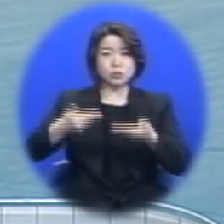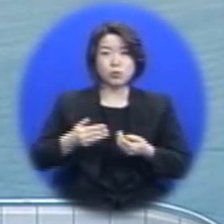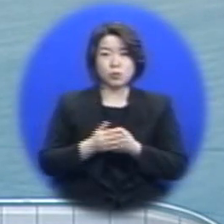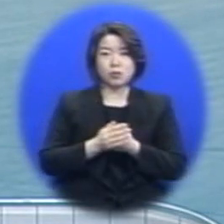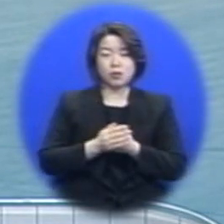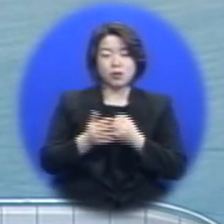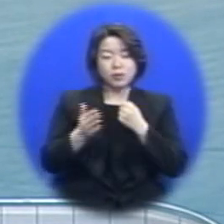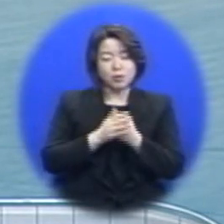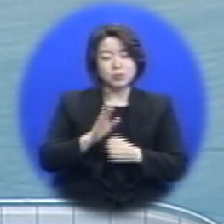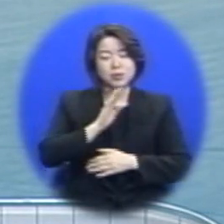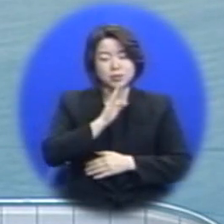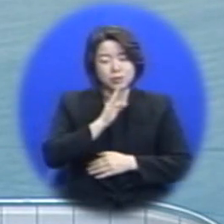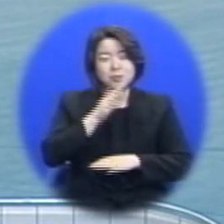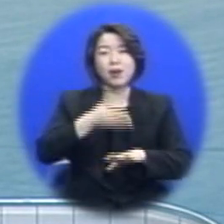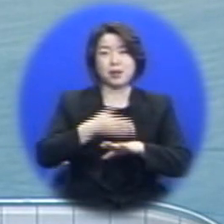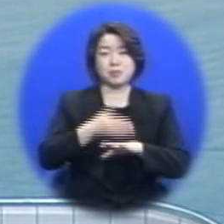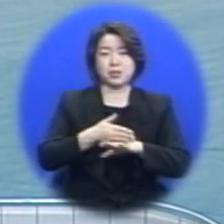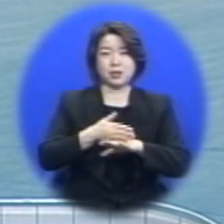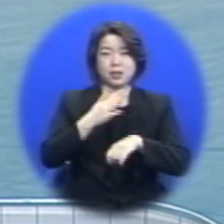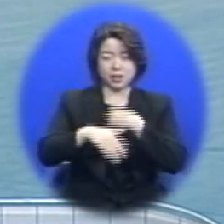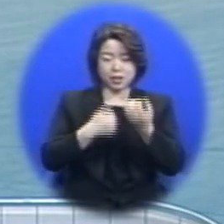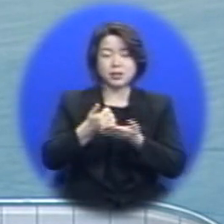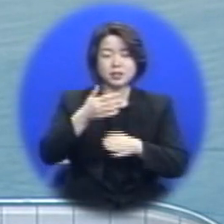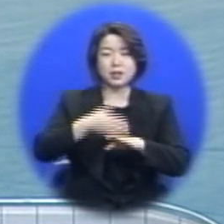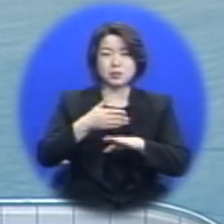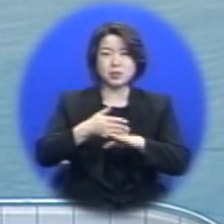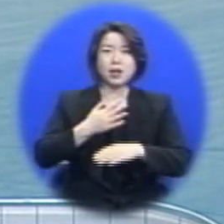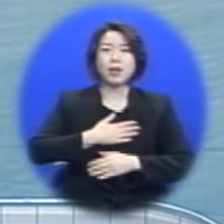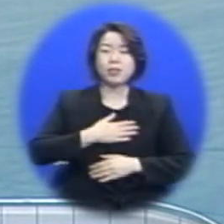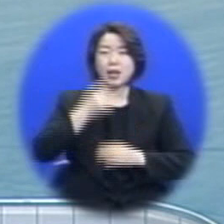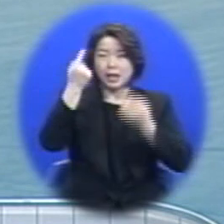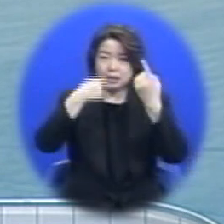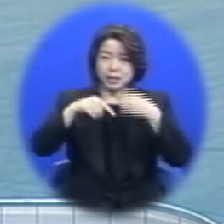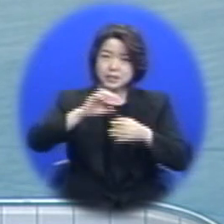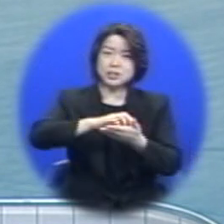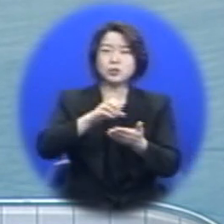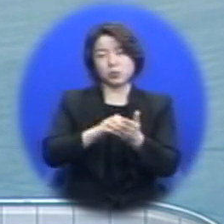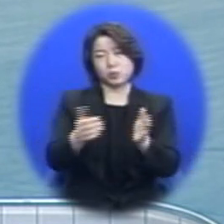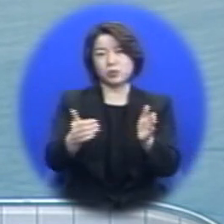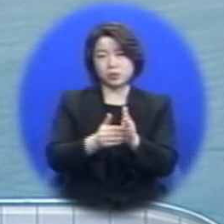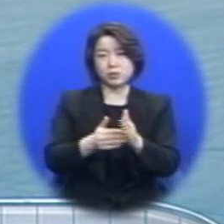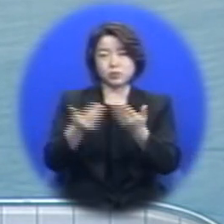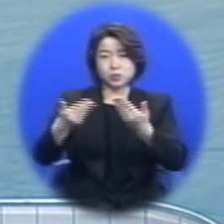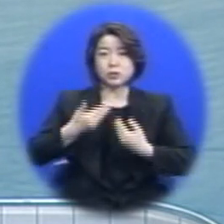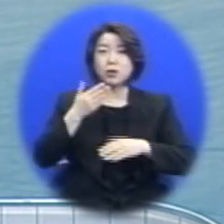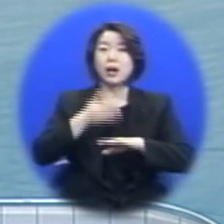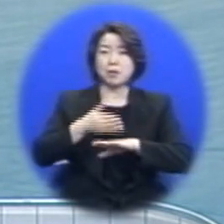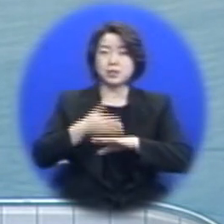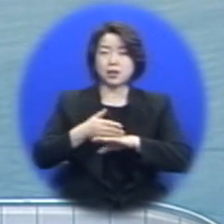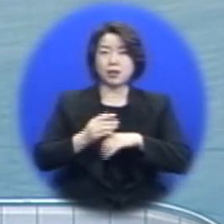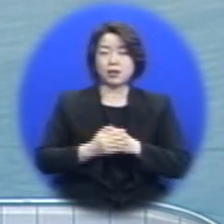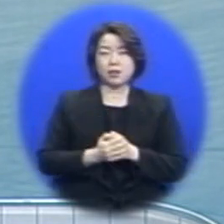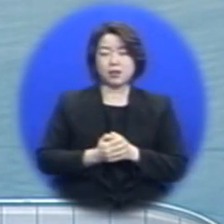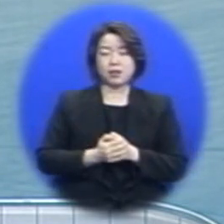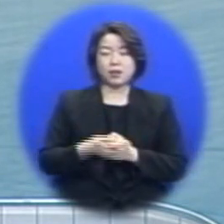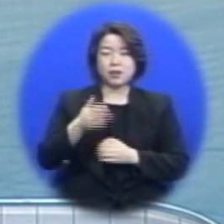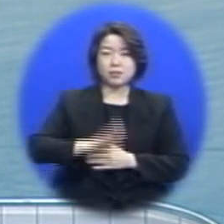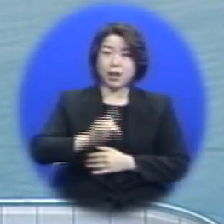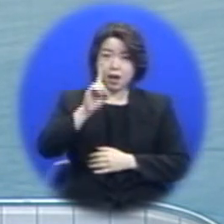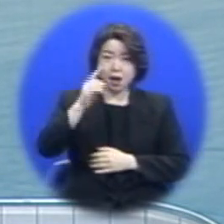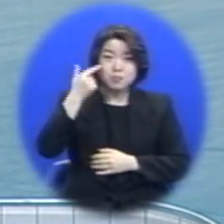너무 감사했어요. 하나님 감사해요. 내가 난 다치는 정도로 끝내서 감사해요. 그런데 한